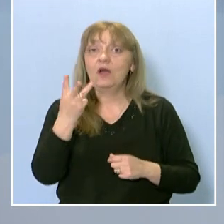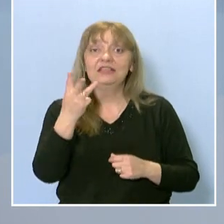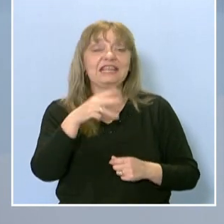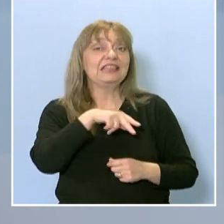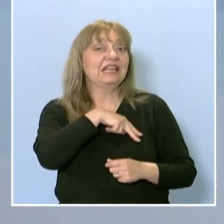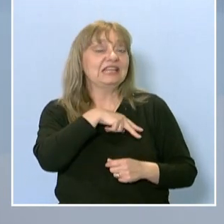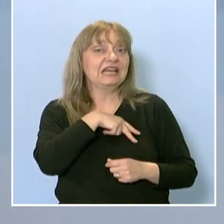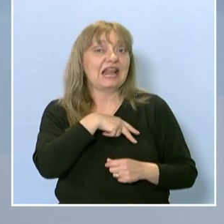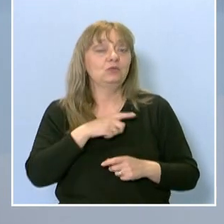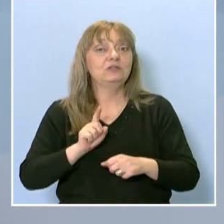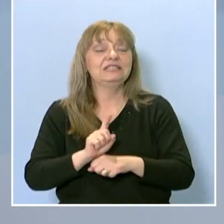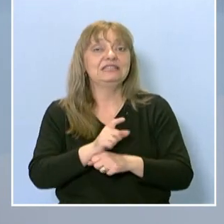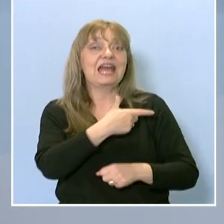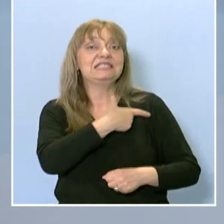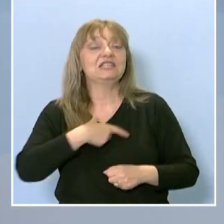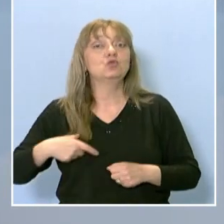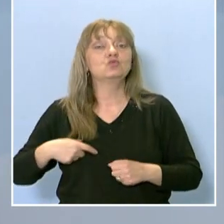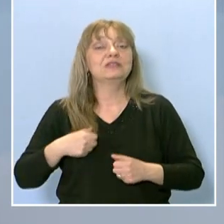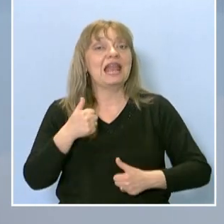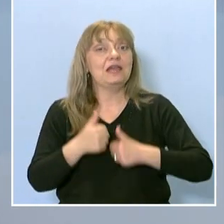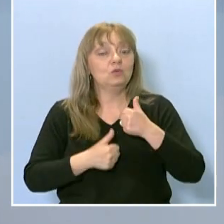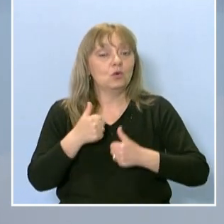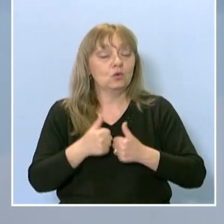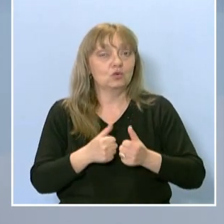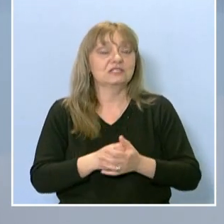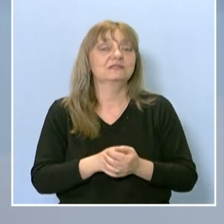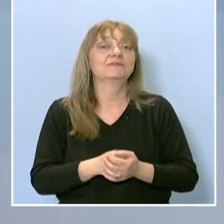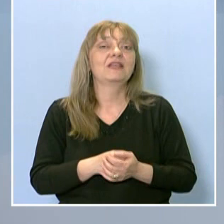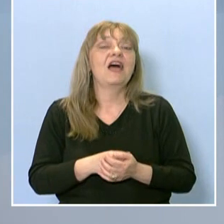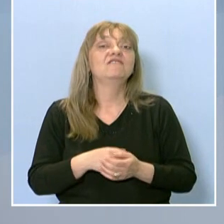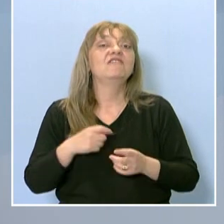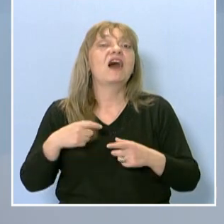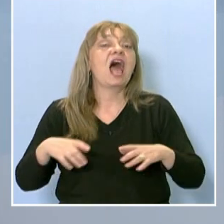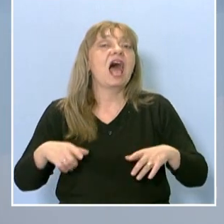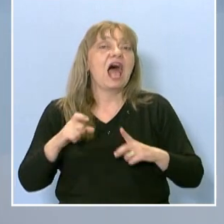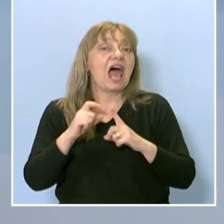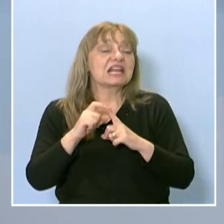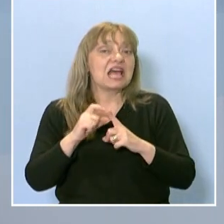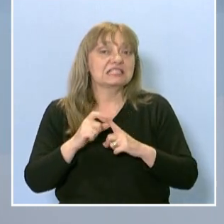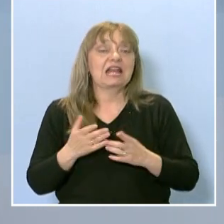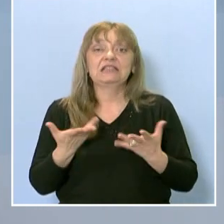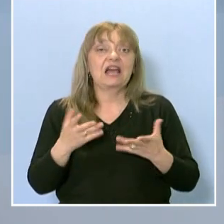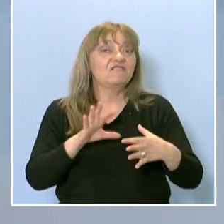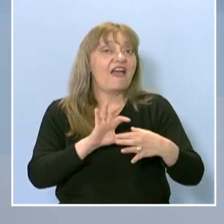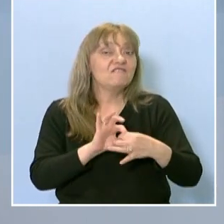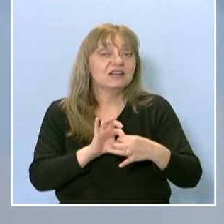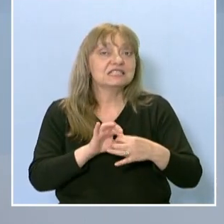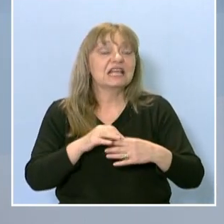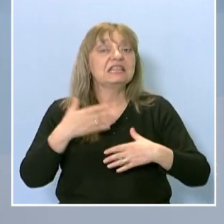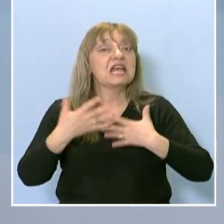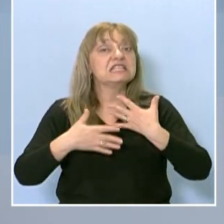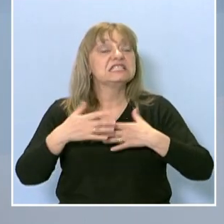национален конкурс за ученическа журналистика Григор Попов в Разград. Каква е връзката му с киното? Нека видим